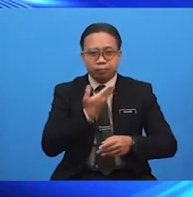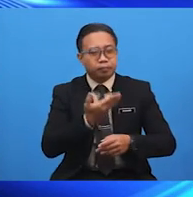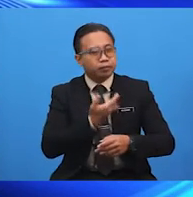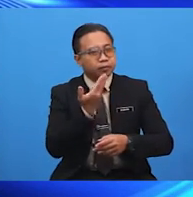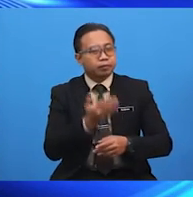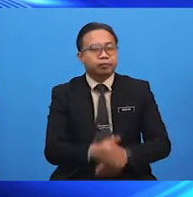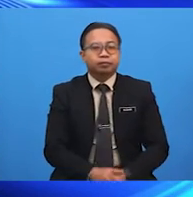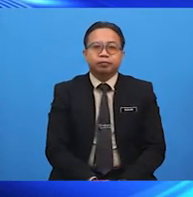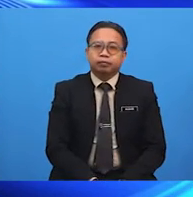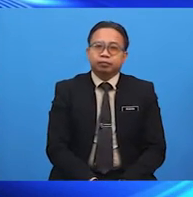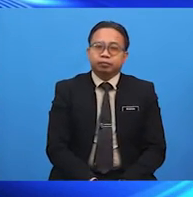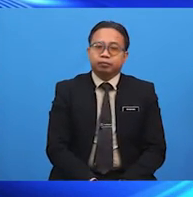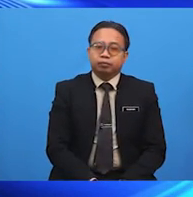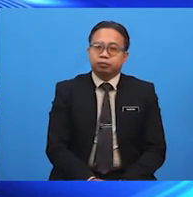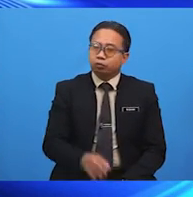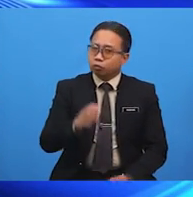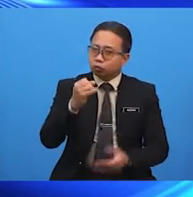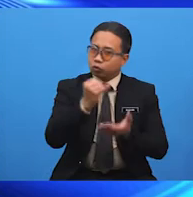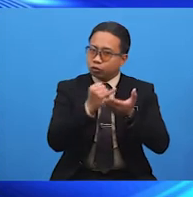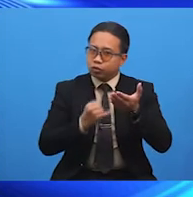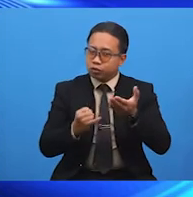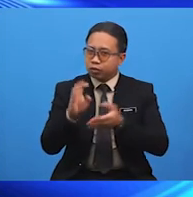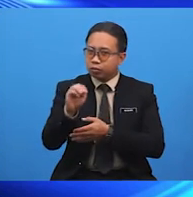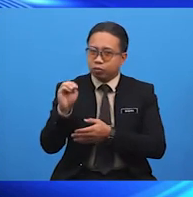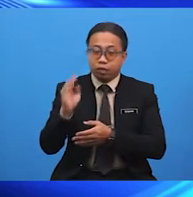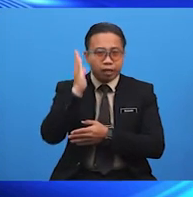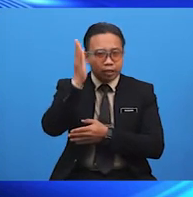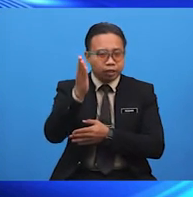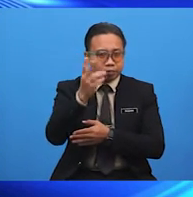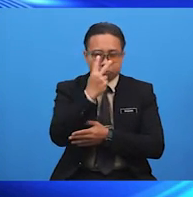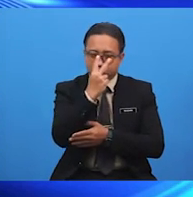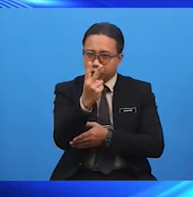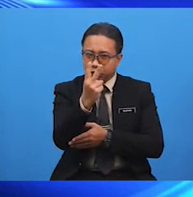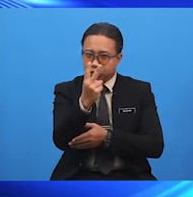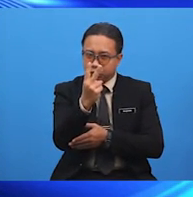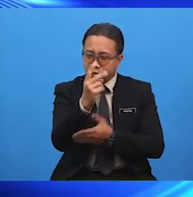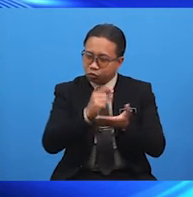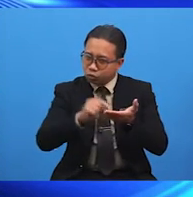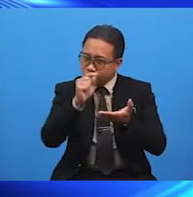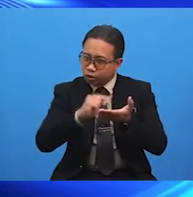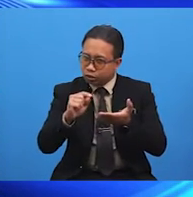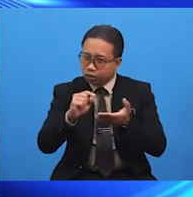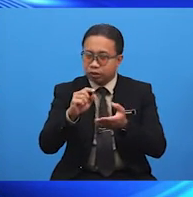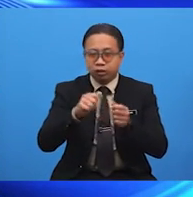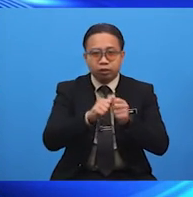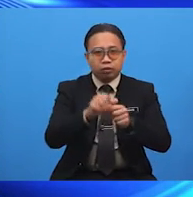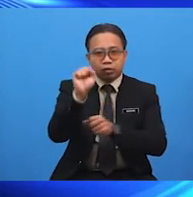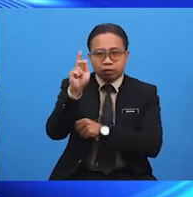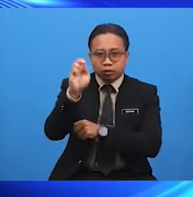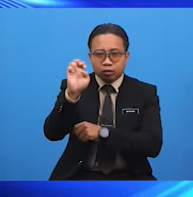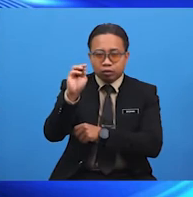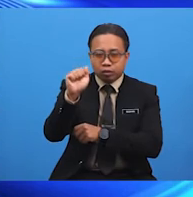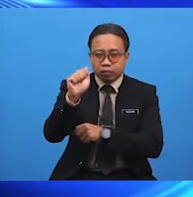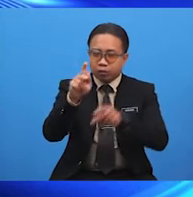pelajar perlu ingat ya, dan juga Cikgu Wan, yeah, lukisan pelajar akan dinilai berdasarkan kepada skema